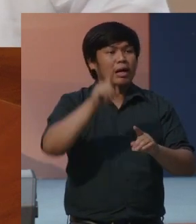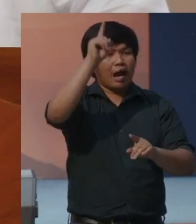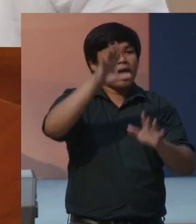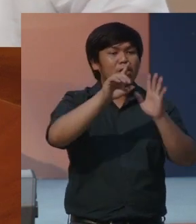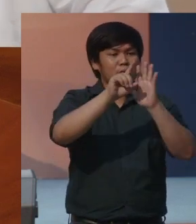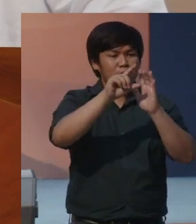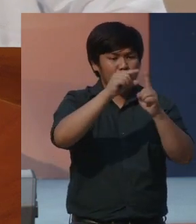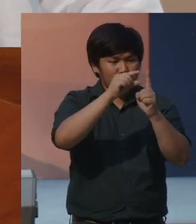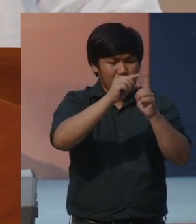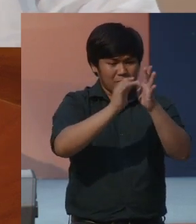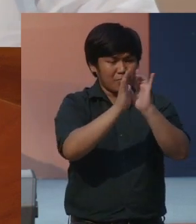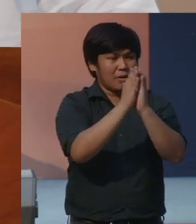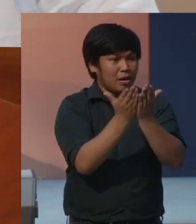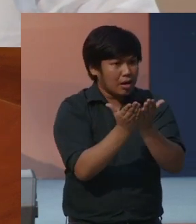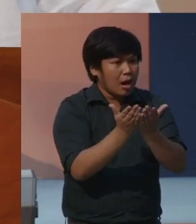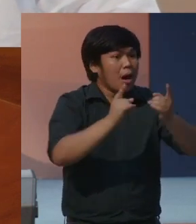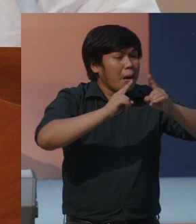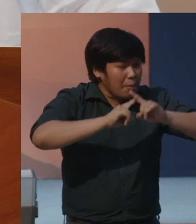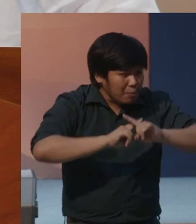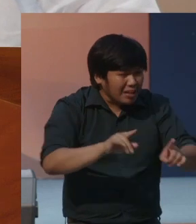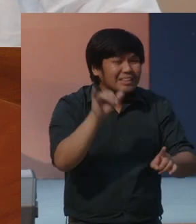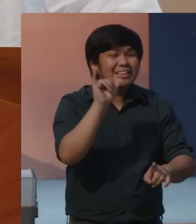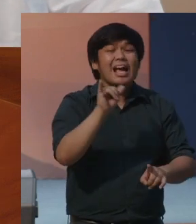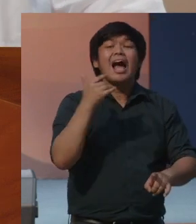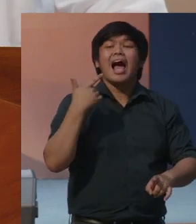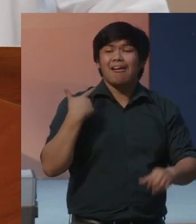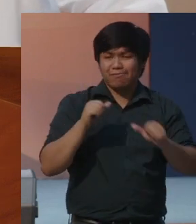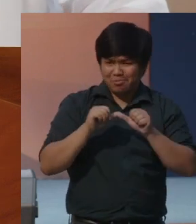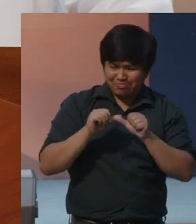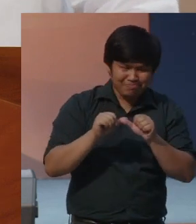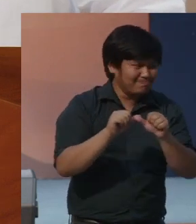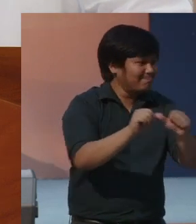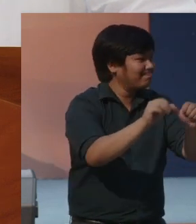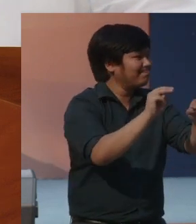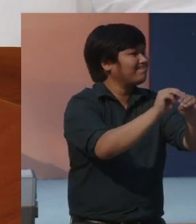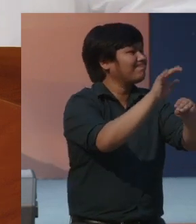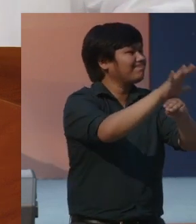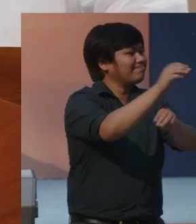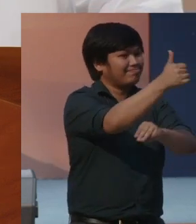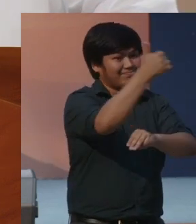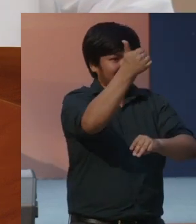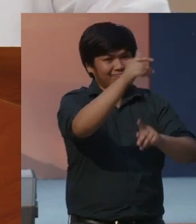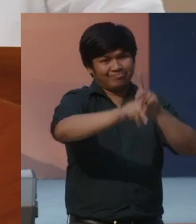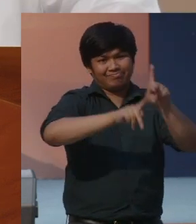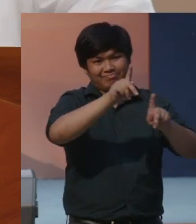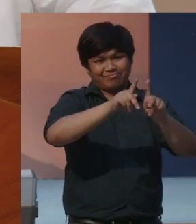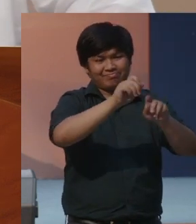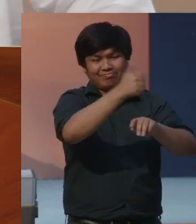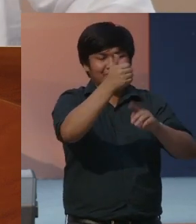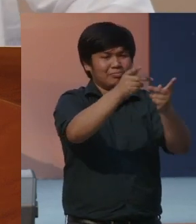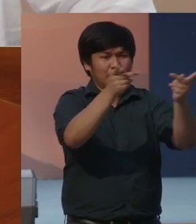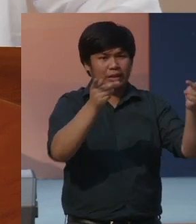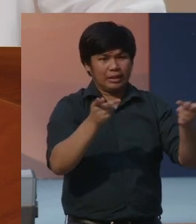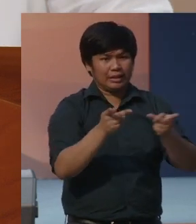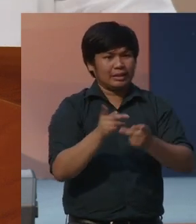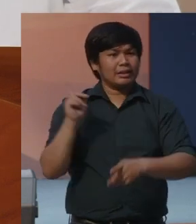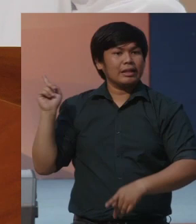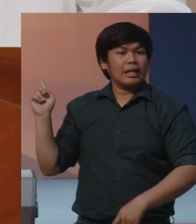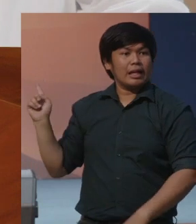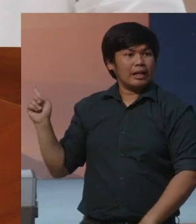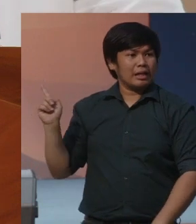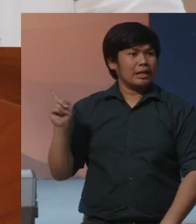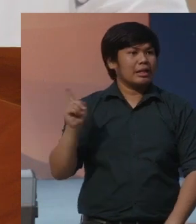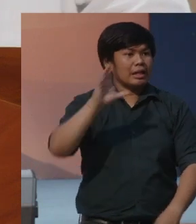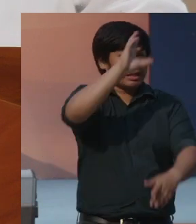na may mga nangyayaring mirakulo sa ating kalagitnaan. Sa aming tahanan po, meron kaming anak na 24 years old na